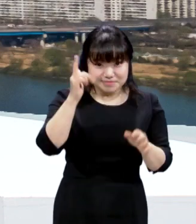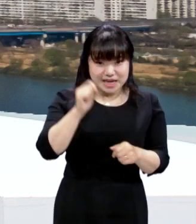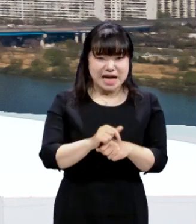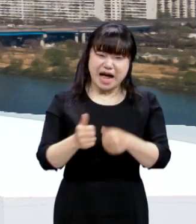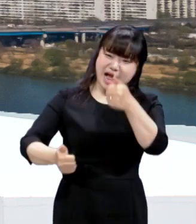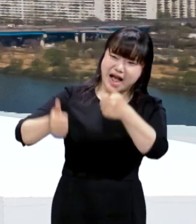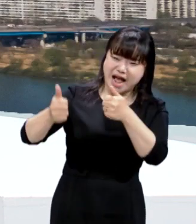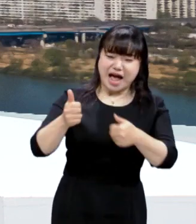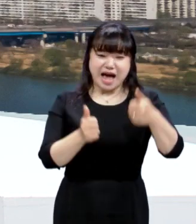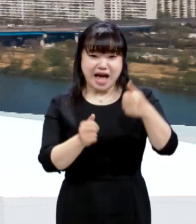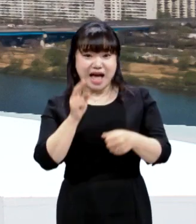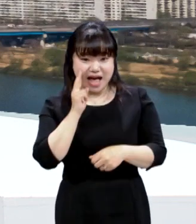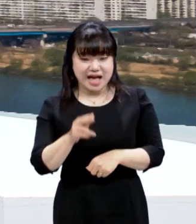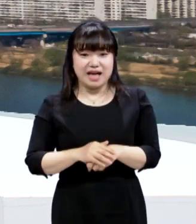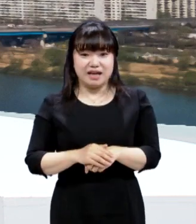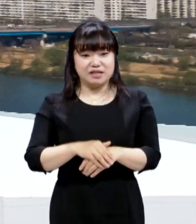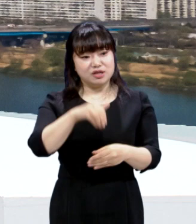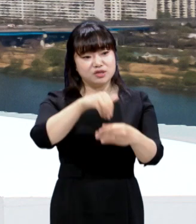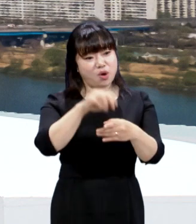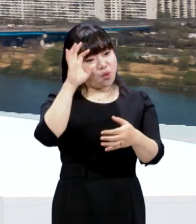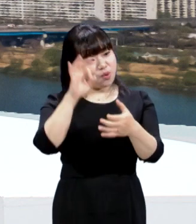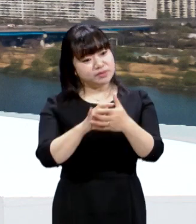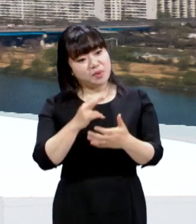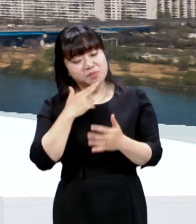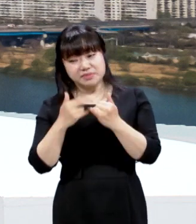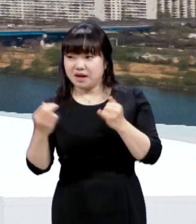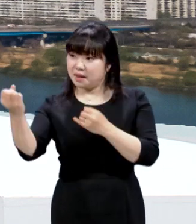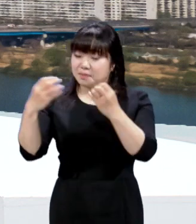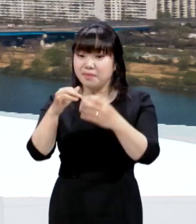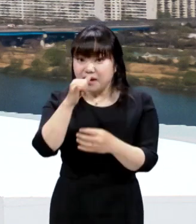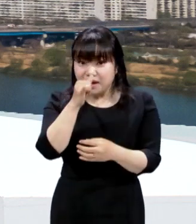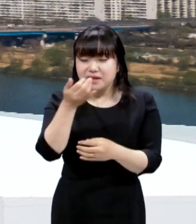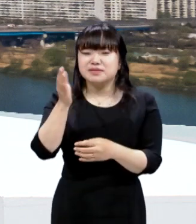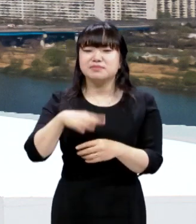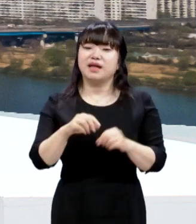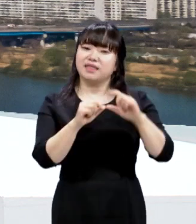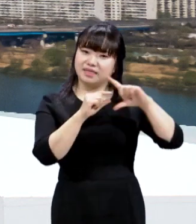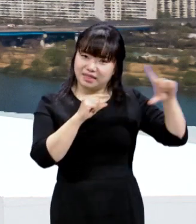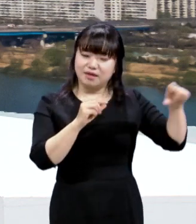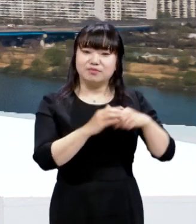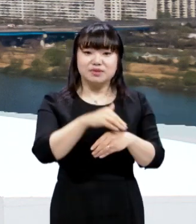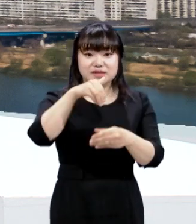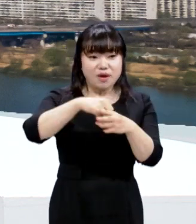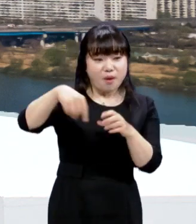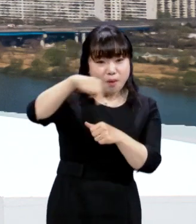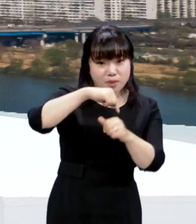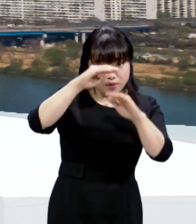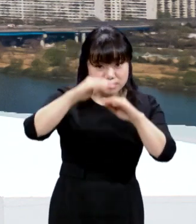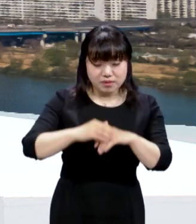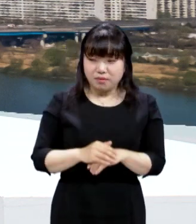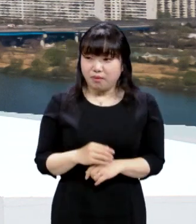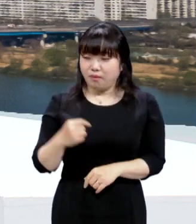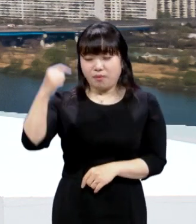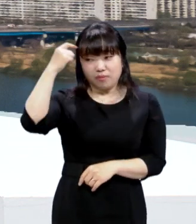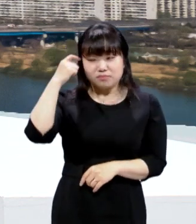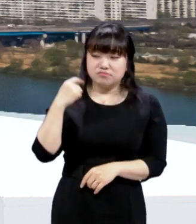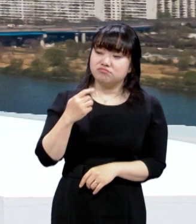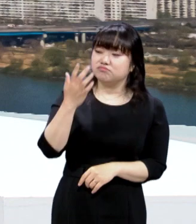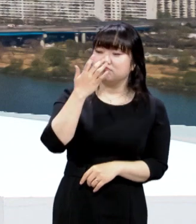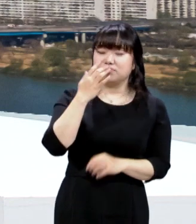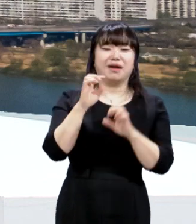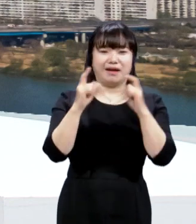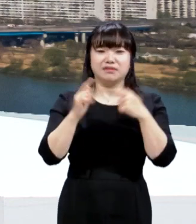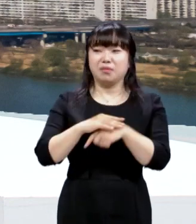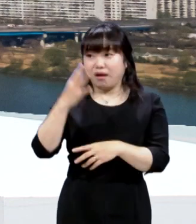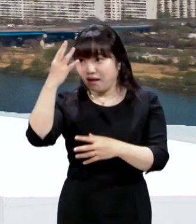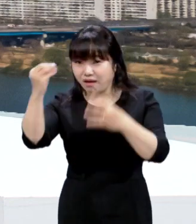있습니다 선거에 관심 없다는 유권자들 도 있지만 4 그래도 선거운동 분위기를 전혀 체감하지 못하지는 않으실